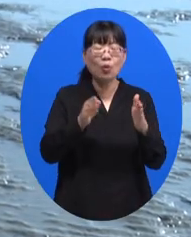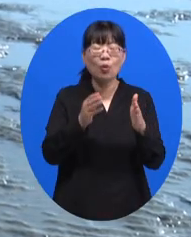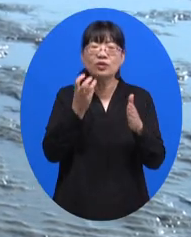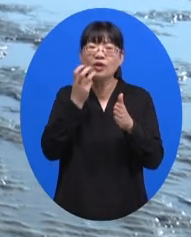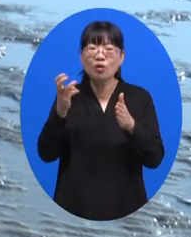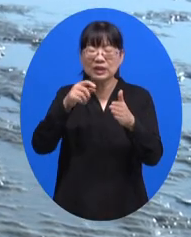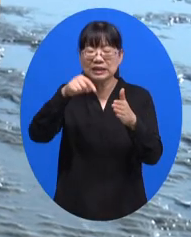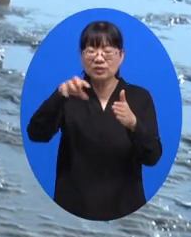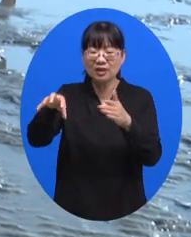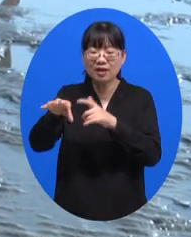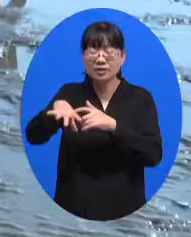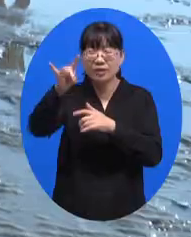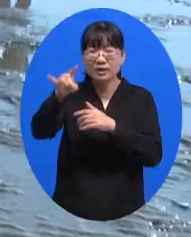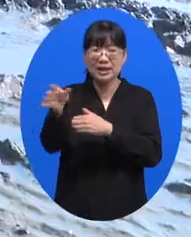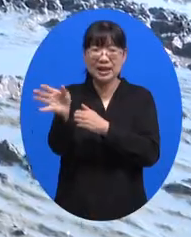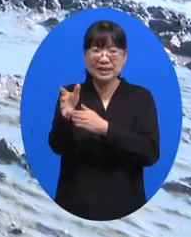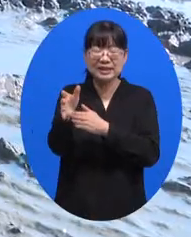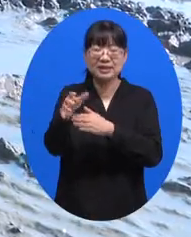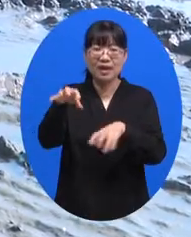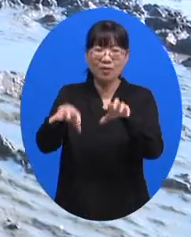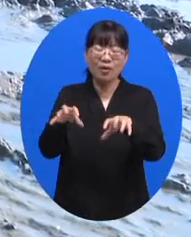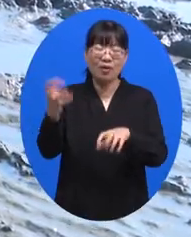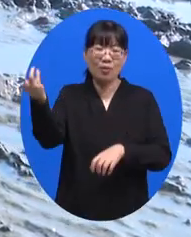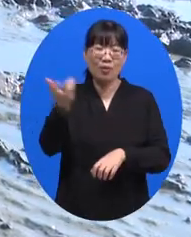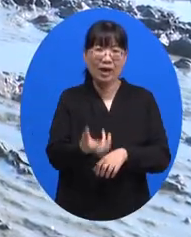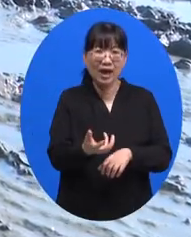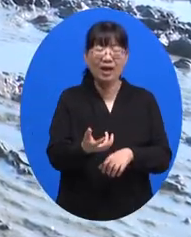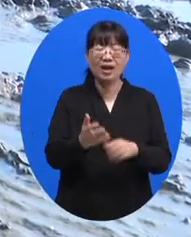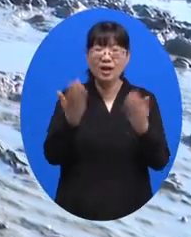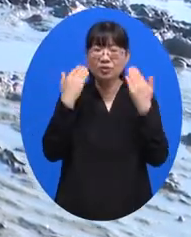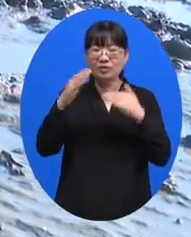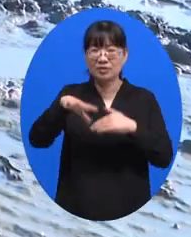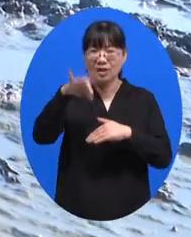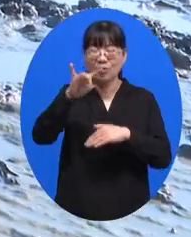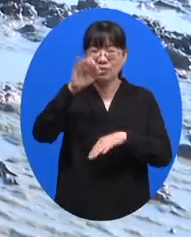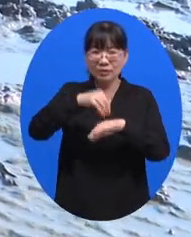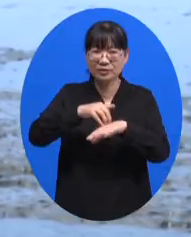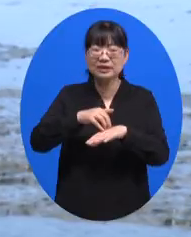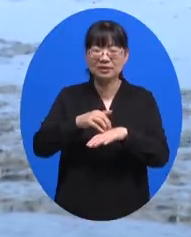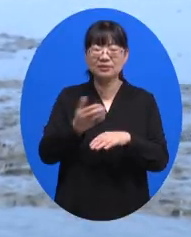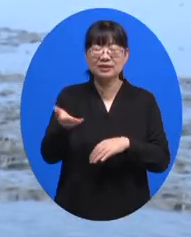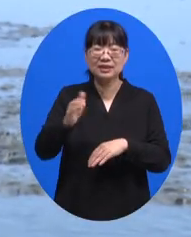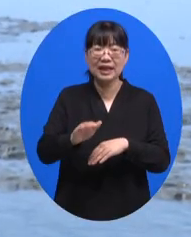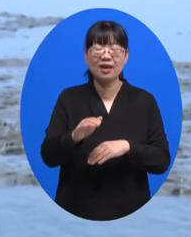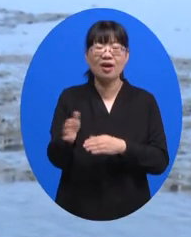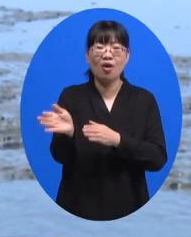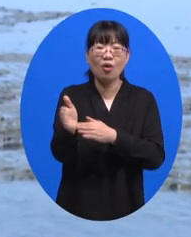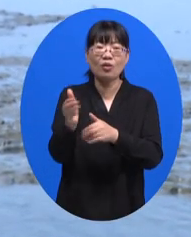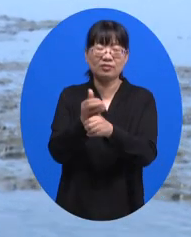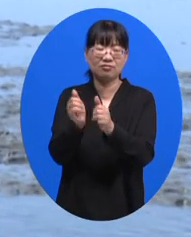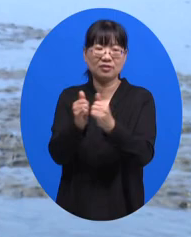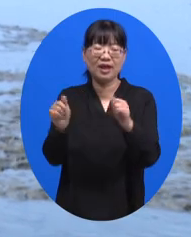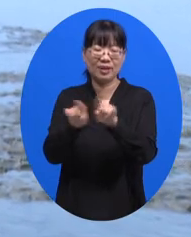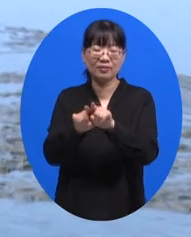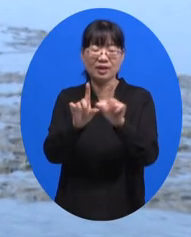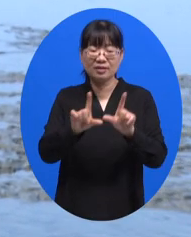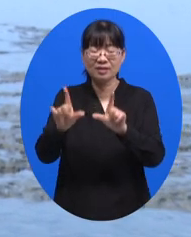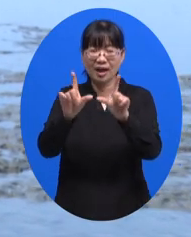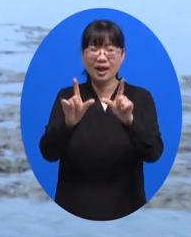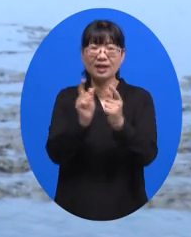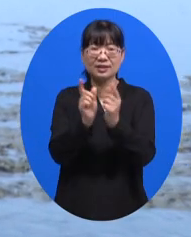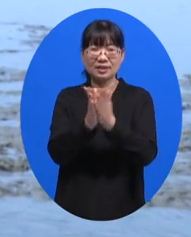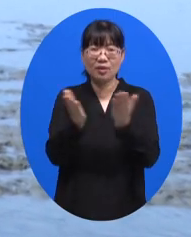열린 경기도 귀여학교의 현장 실습 수업 시간인데 실제 어촌 토박이 어부들과 살면서 실물을 배우는